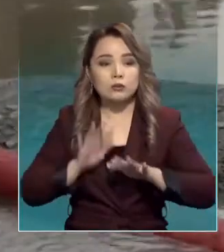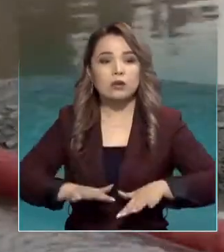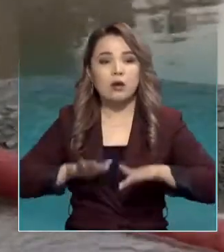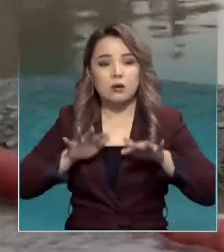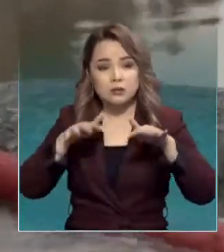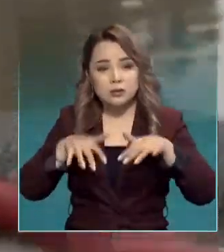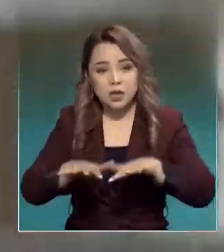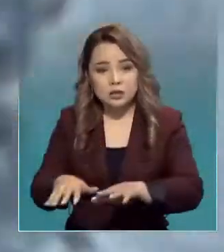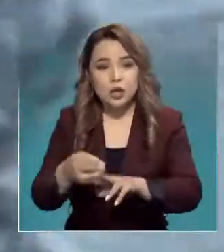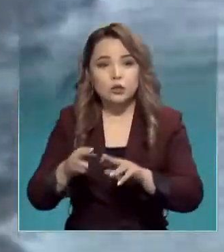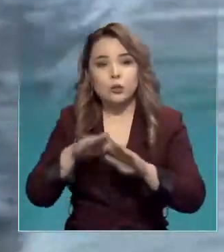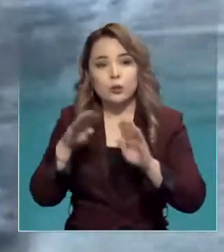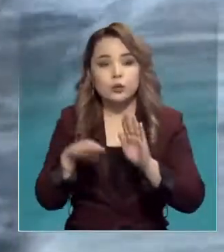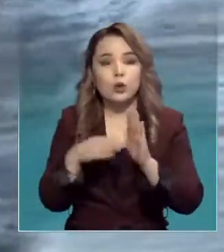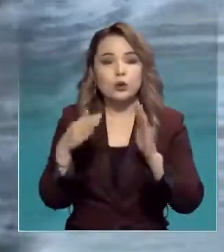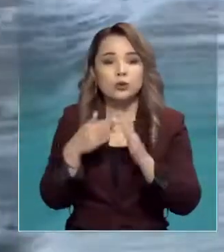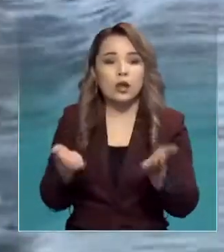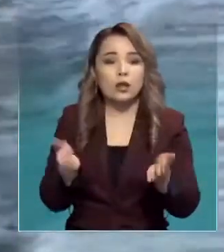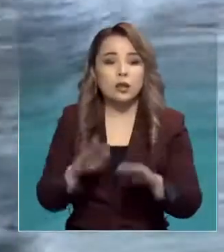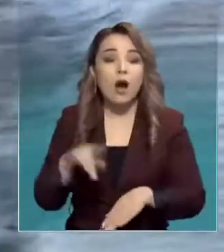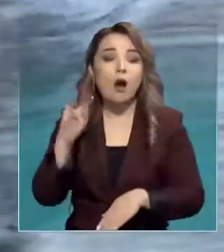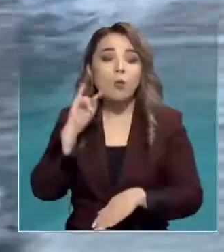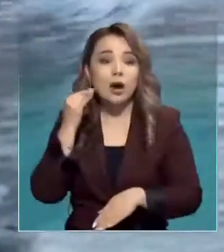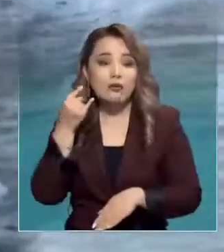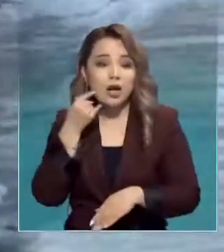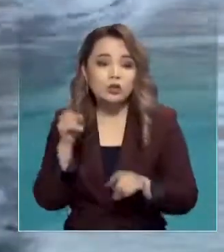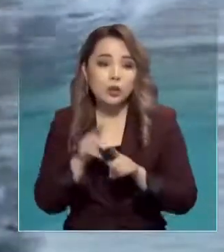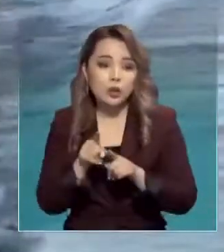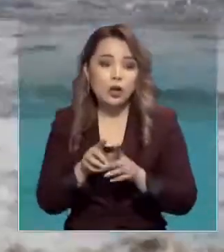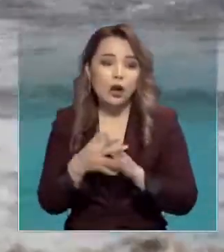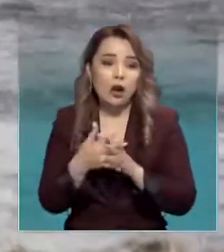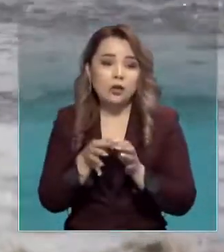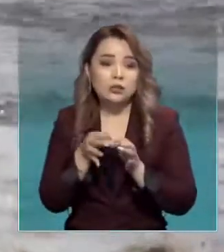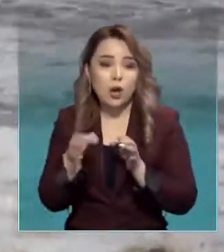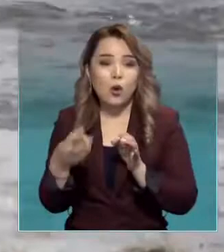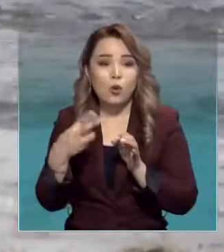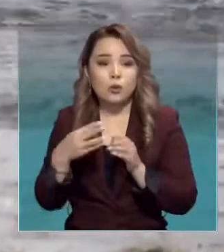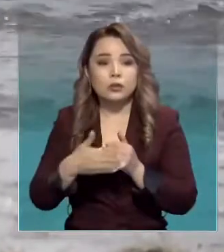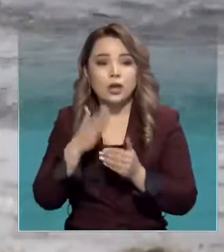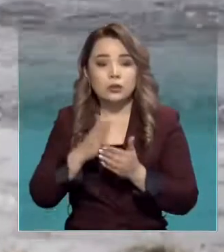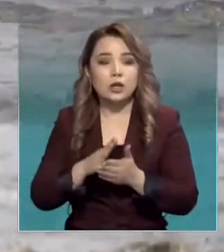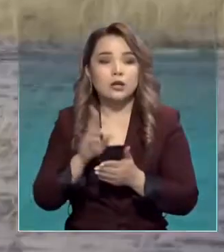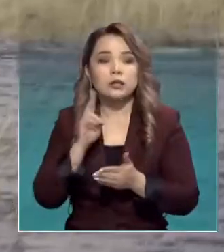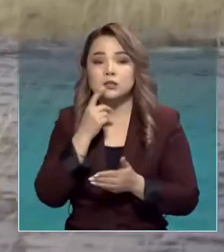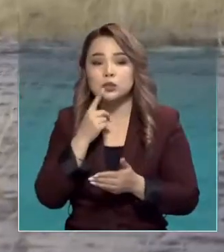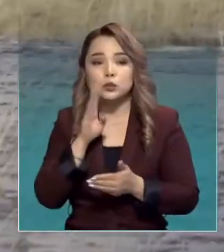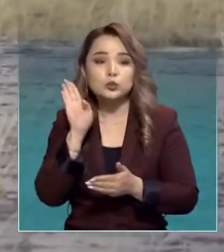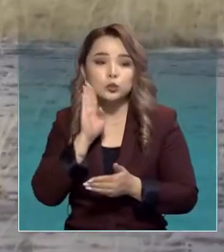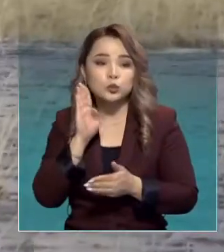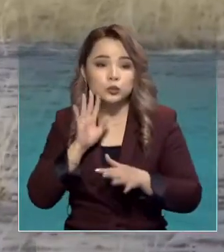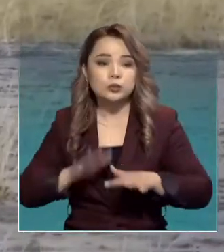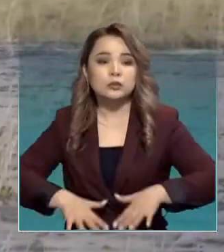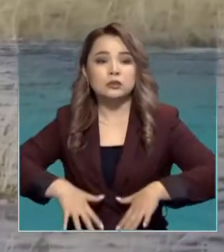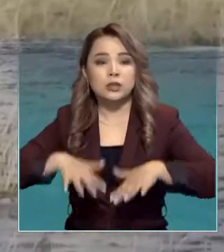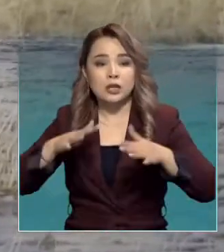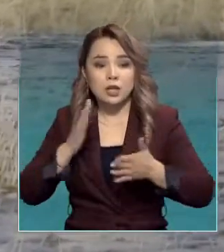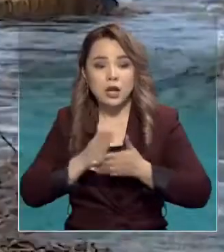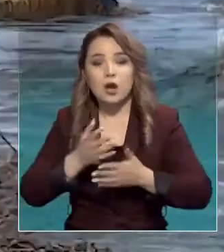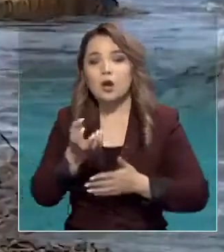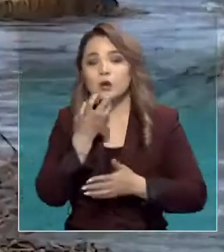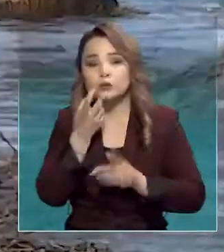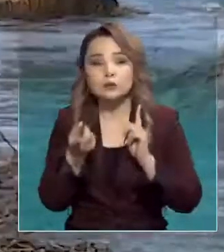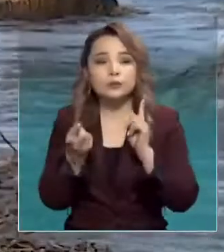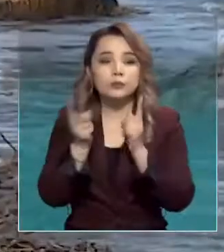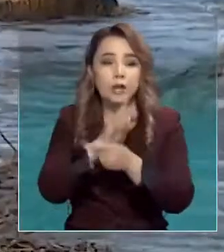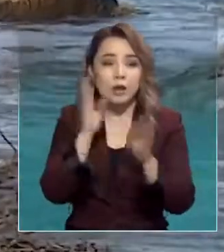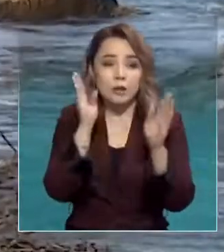үйлердің жертөлесіне кірген. Павлодар облысындағы Рождественка ауылында 30-ға тарта үйге қызыл су кіріп кетті. Күн күрт жылғандықтан ауылдың оң